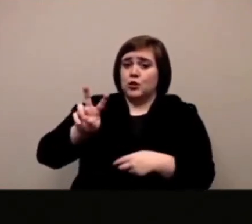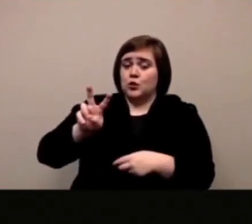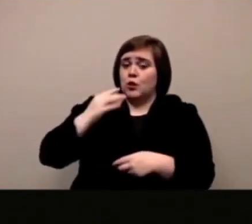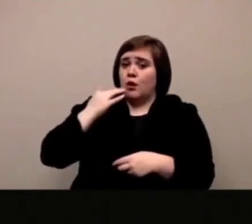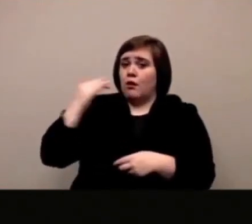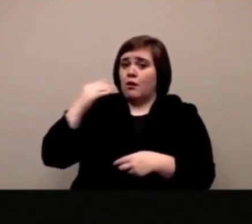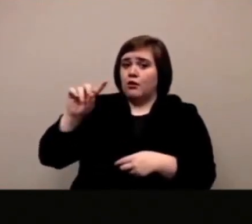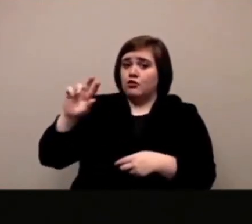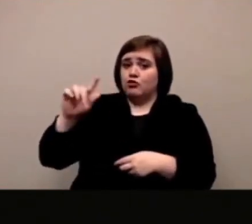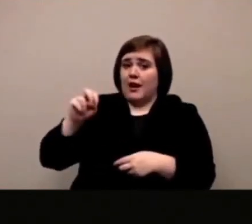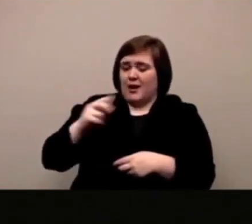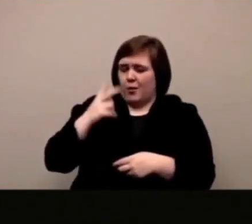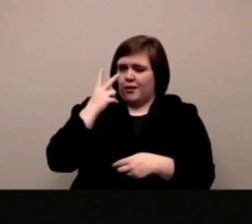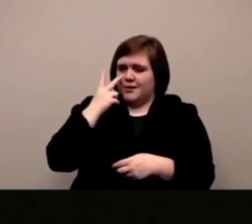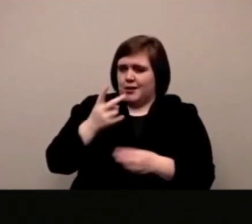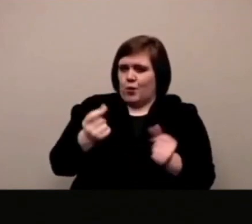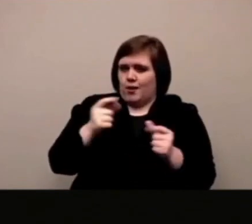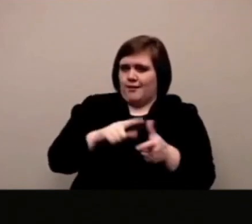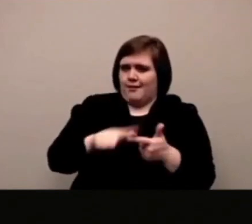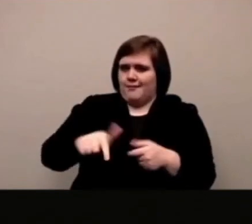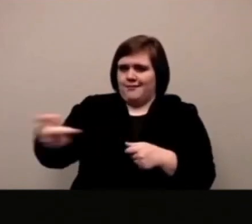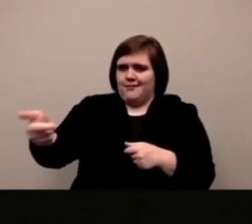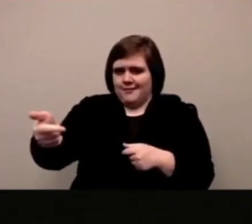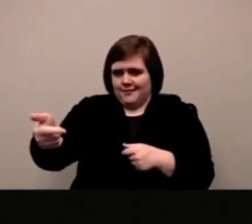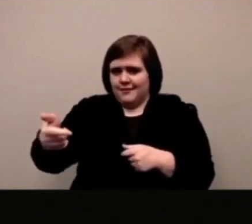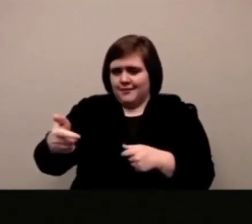ではロビーさんどうですか